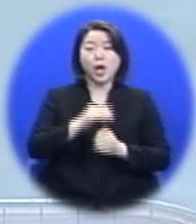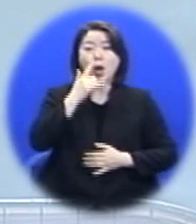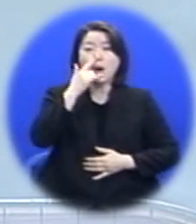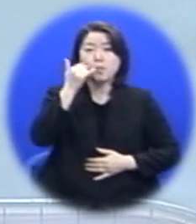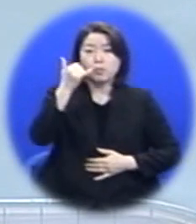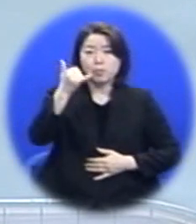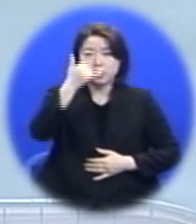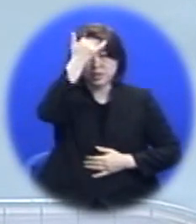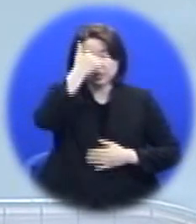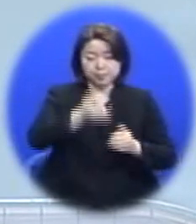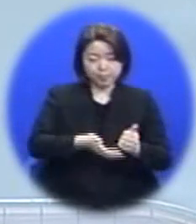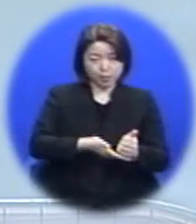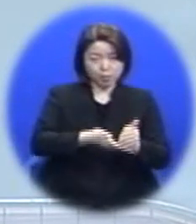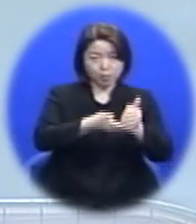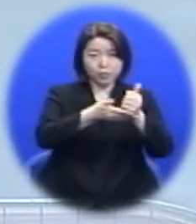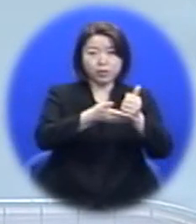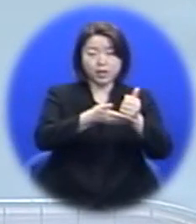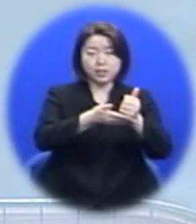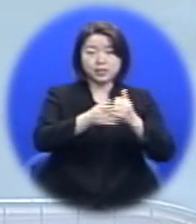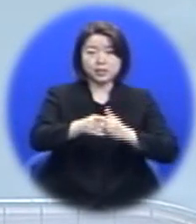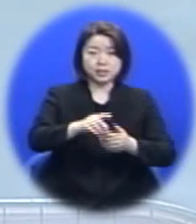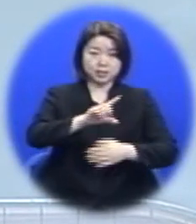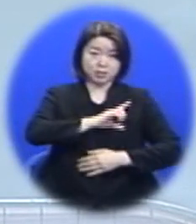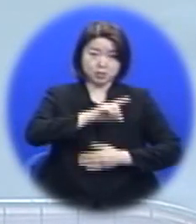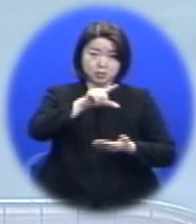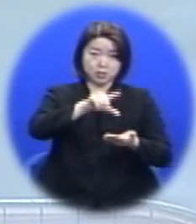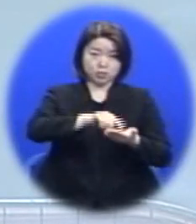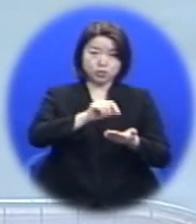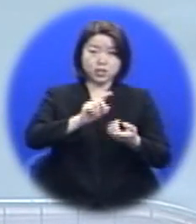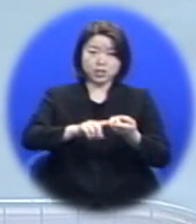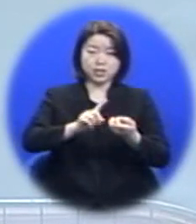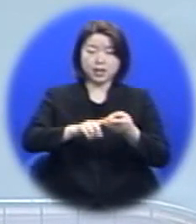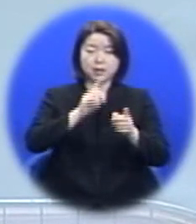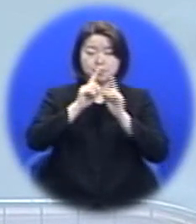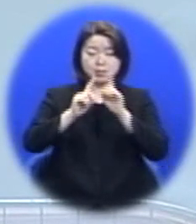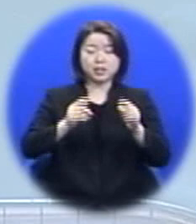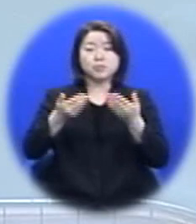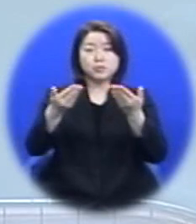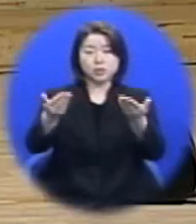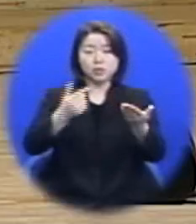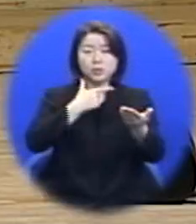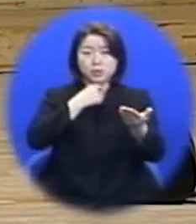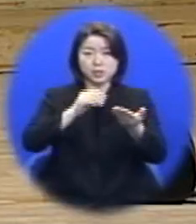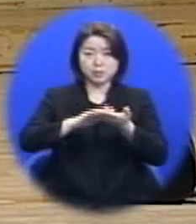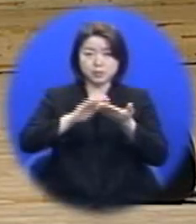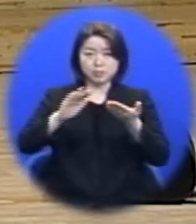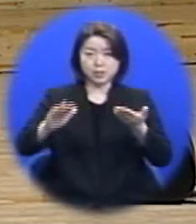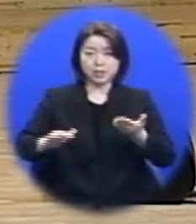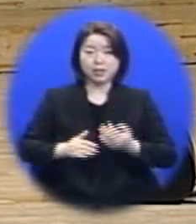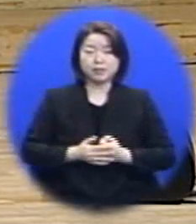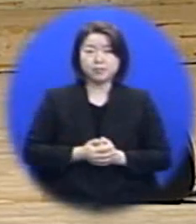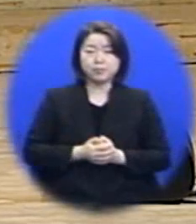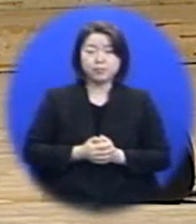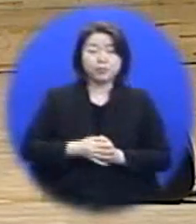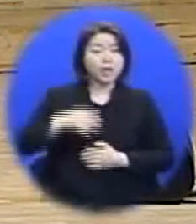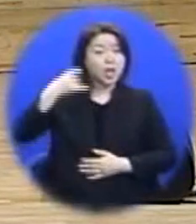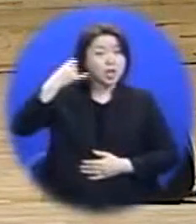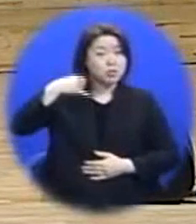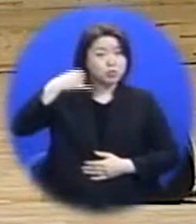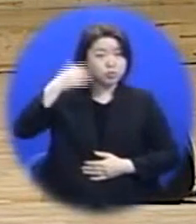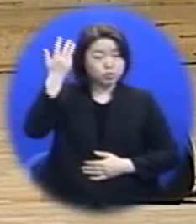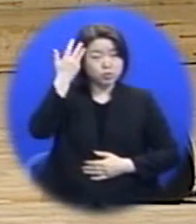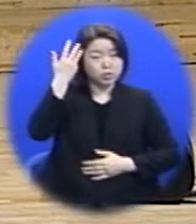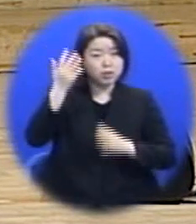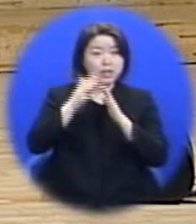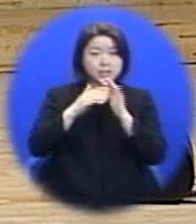부모님을 공경하는 그 주제에 대한 말씀을 여러분에게 드리려고 합니다. 중국의 철학자인